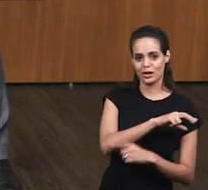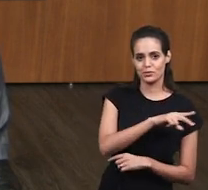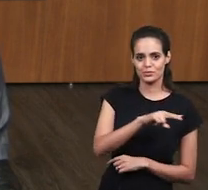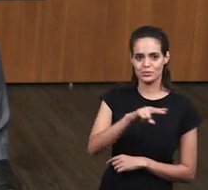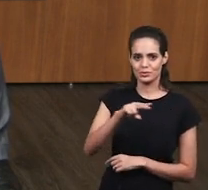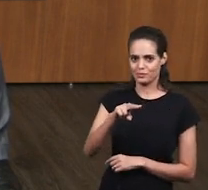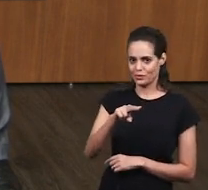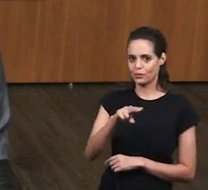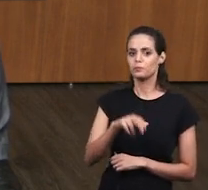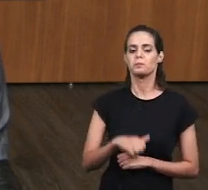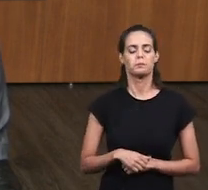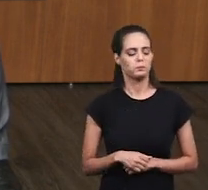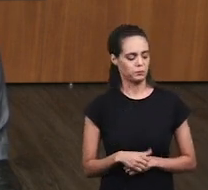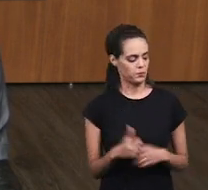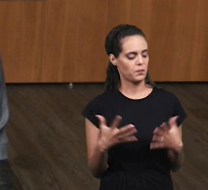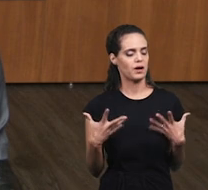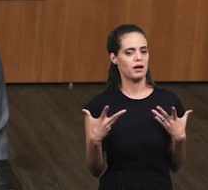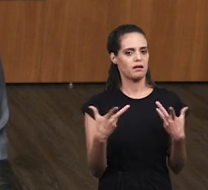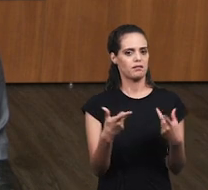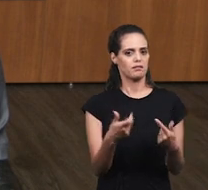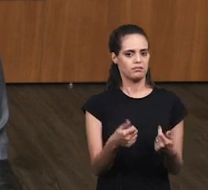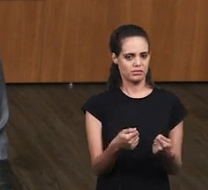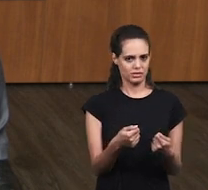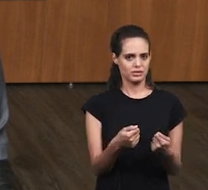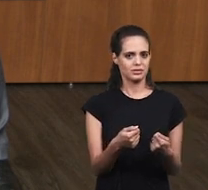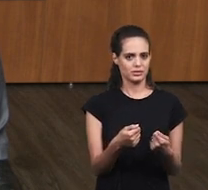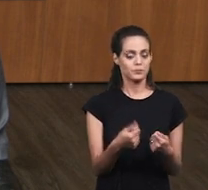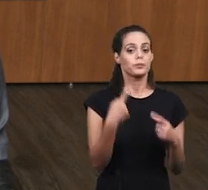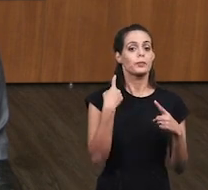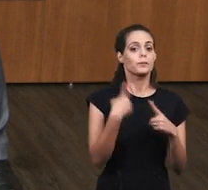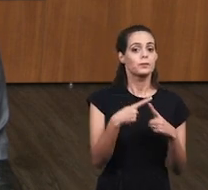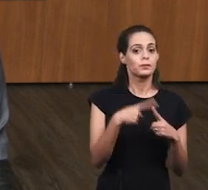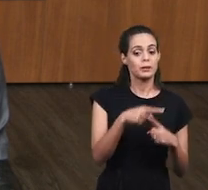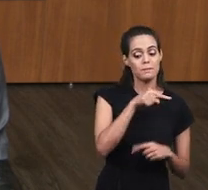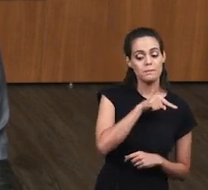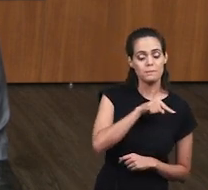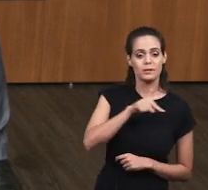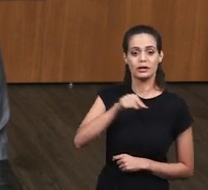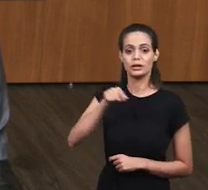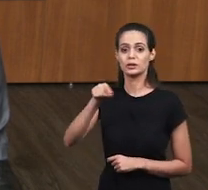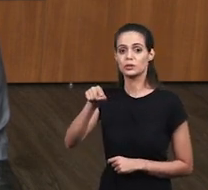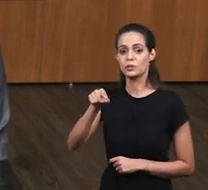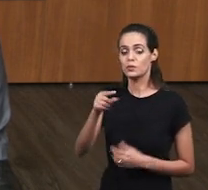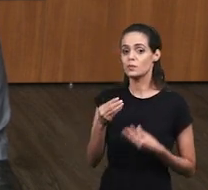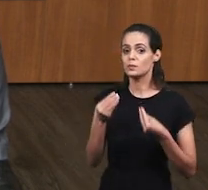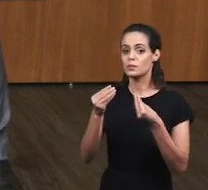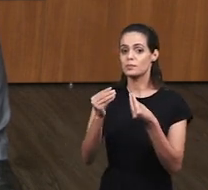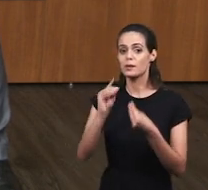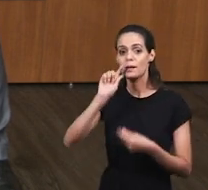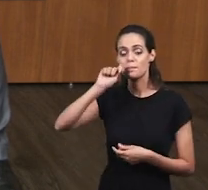a été envoyé pour apporter du pain, la nourriture à ses frères. Et quand il arrive,